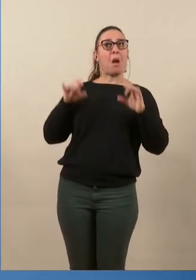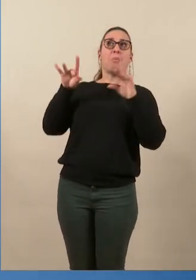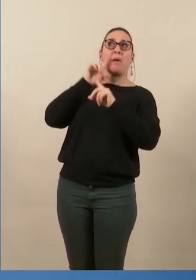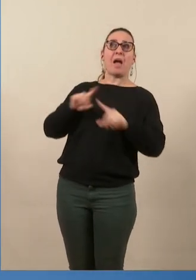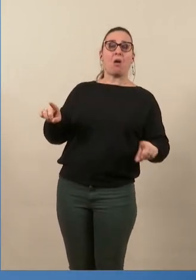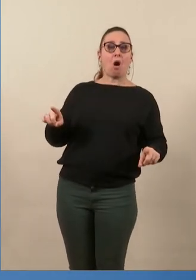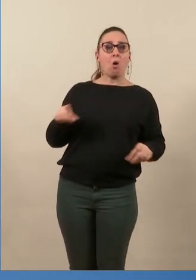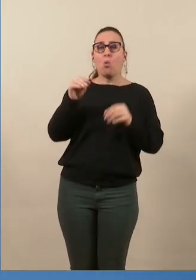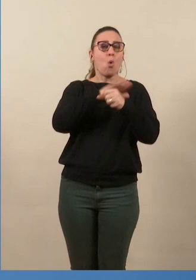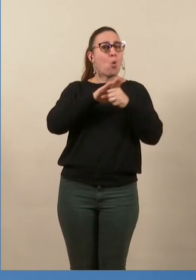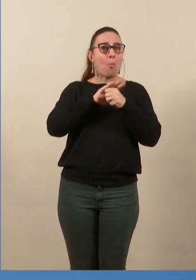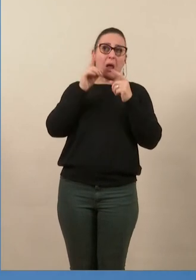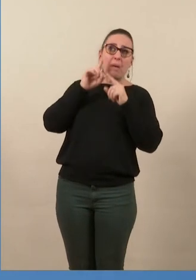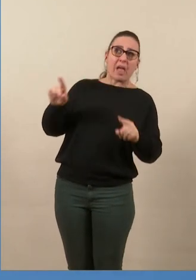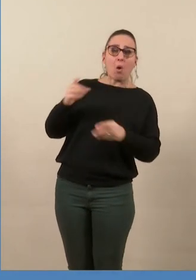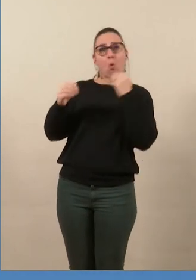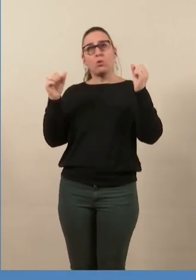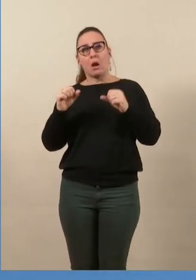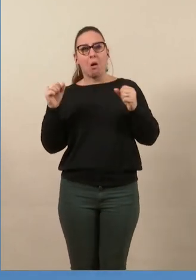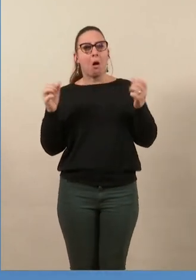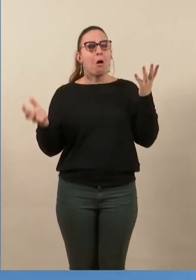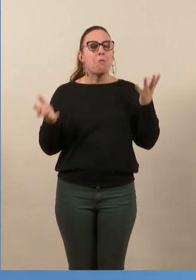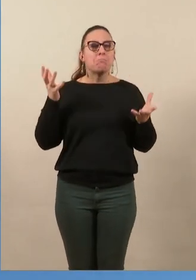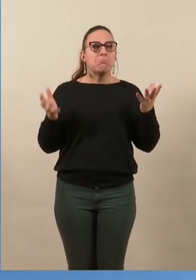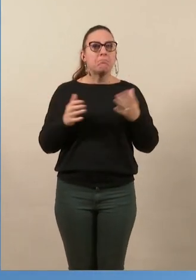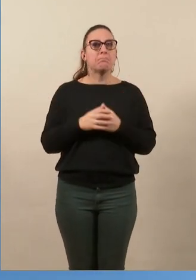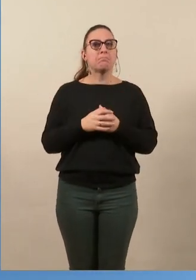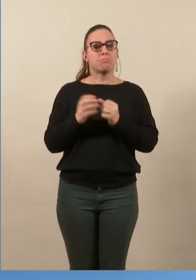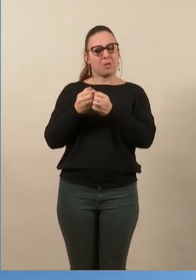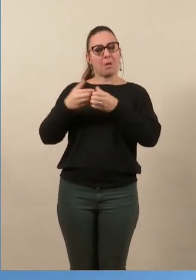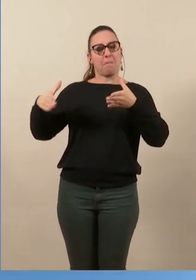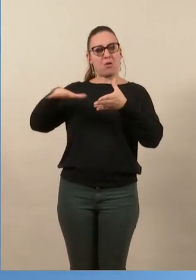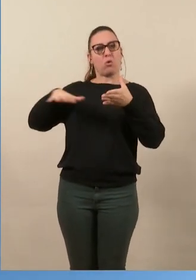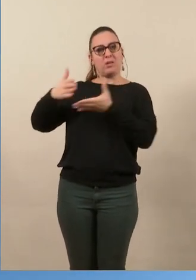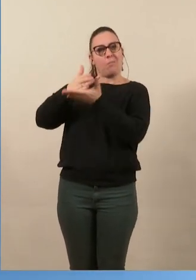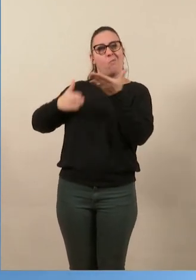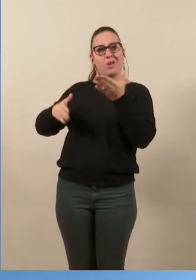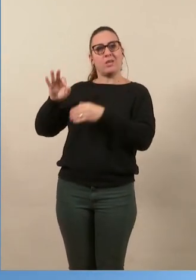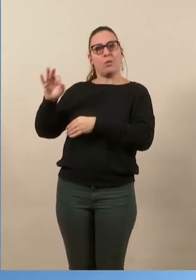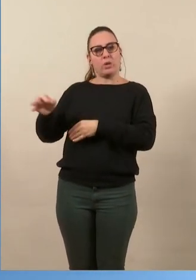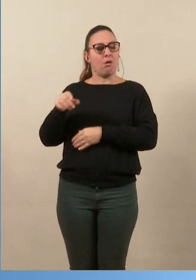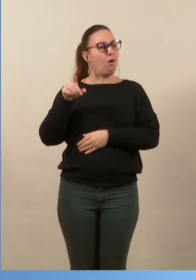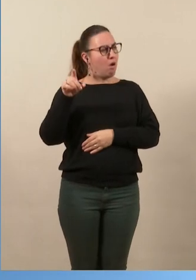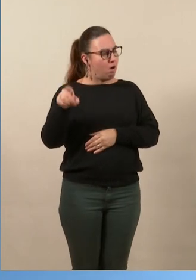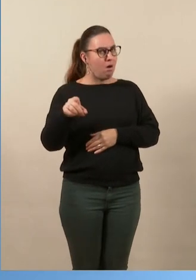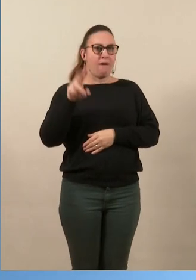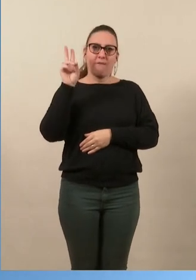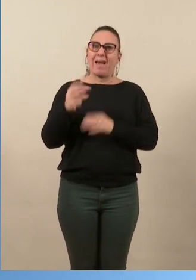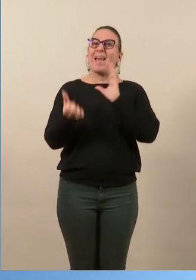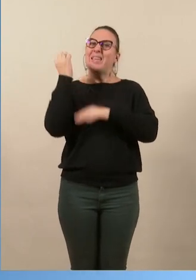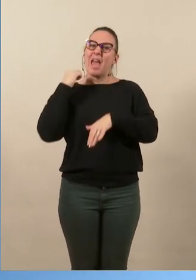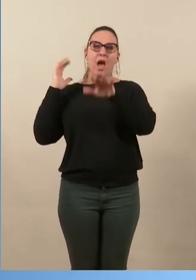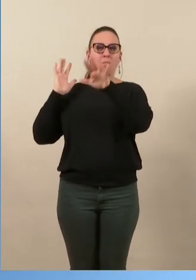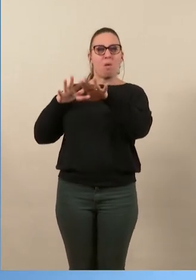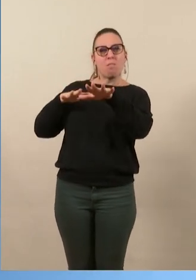ou toute la majorité municipale il est vrai qu'une partie de la majorité municipale estime que la manifestation unitaire d'hier